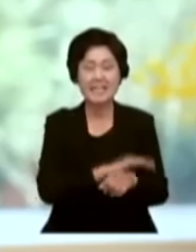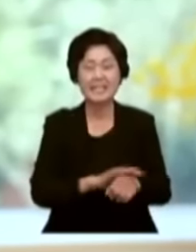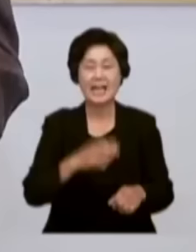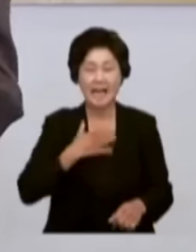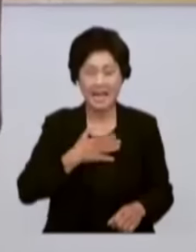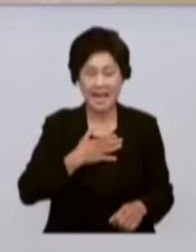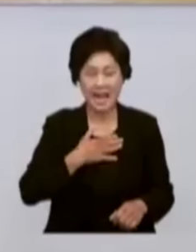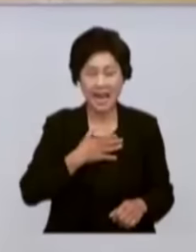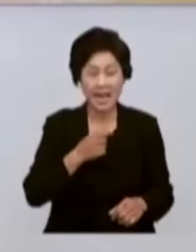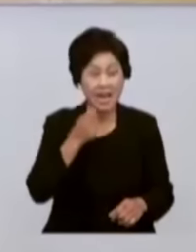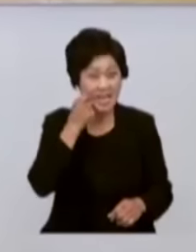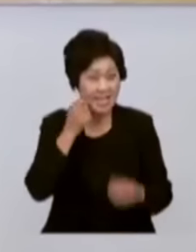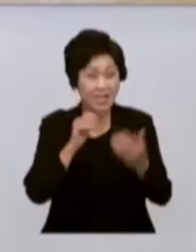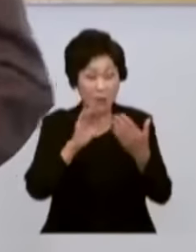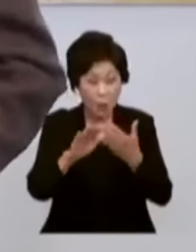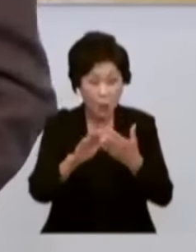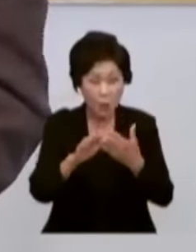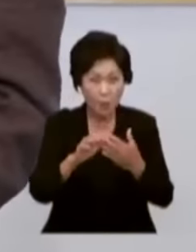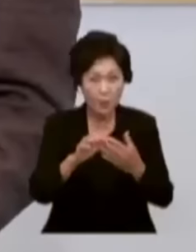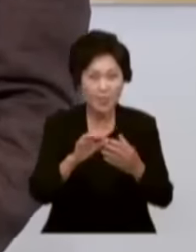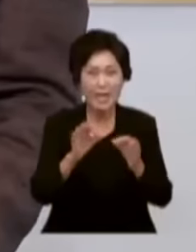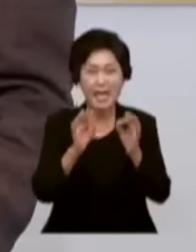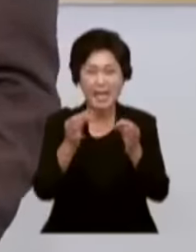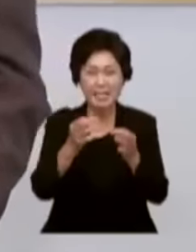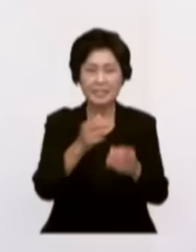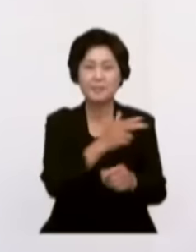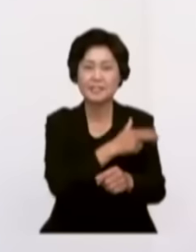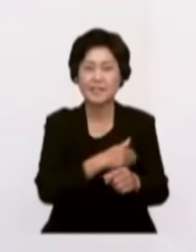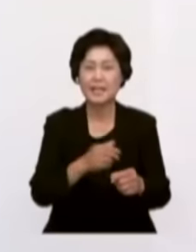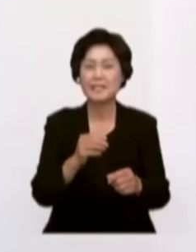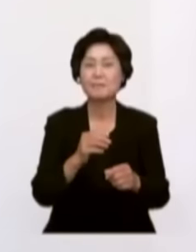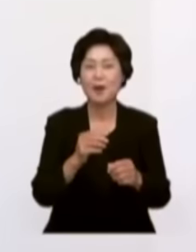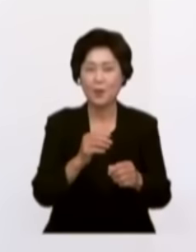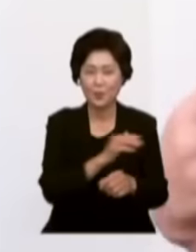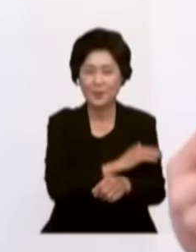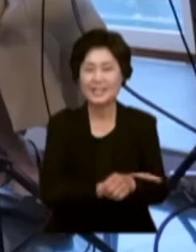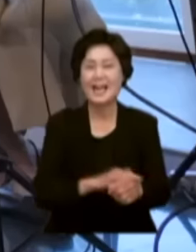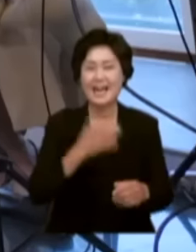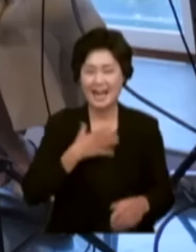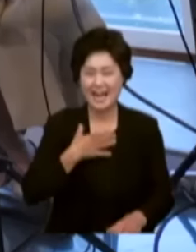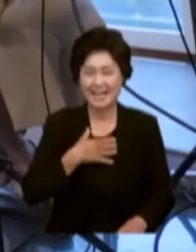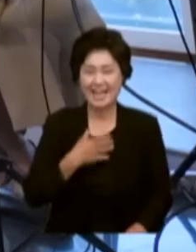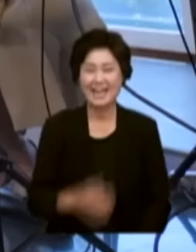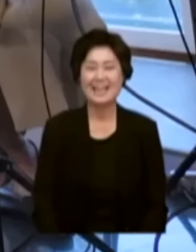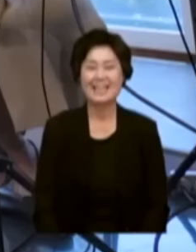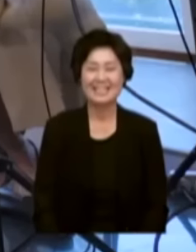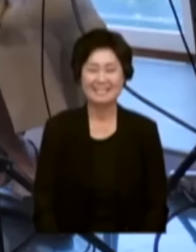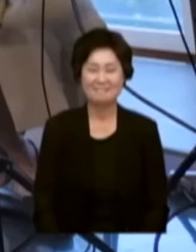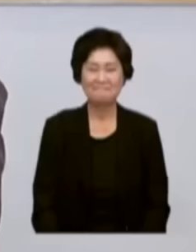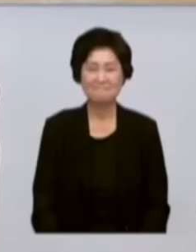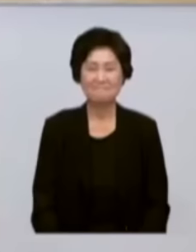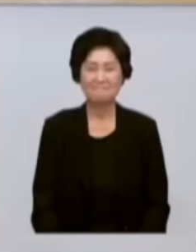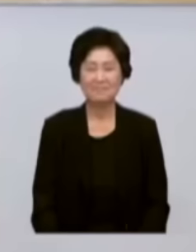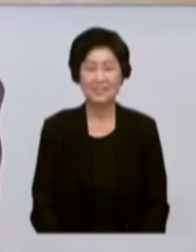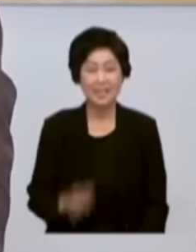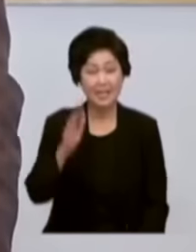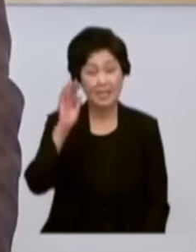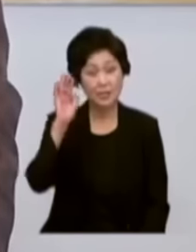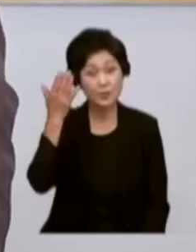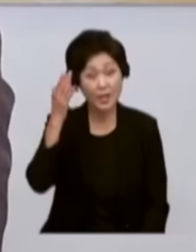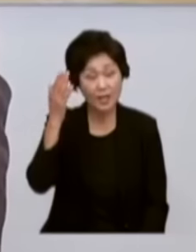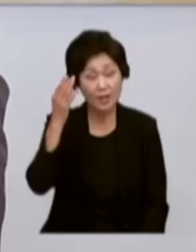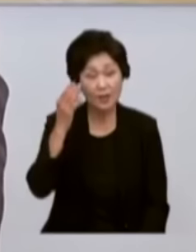탑 자리에 올라가서는 김지선 씨가 잘 알아. 저도 잘 알죠. 오늘 이제 큰일 났네. 네, 뭐 앞뒤를 다 잘하니까 우리가. 근데 최근에